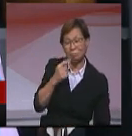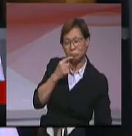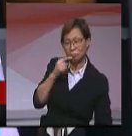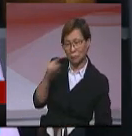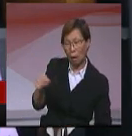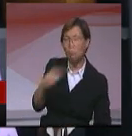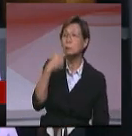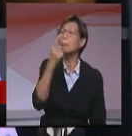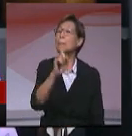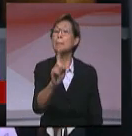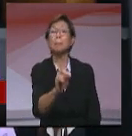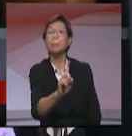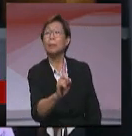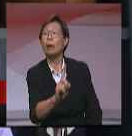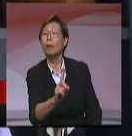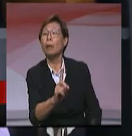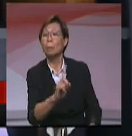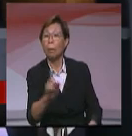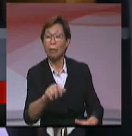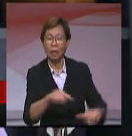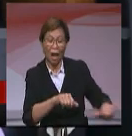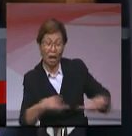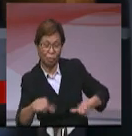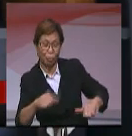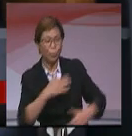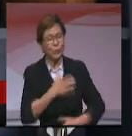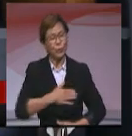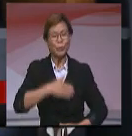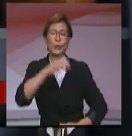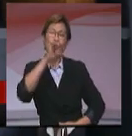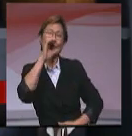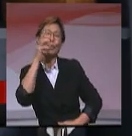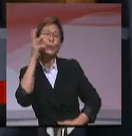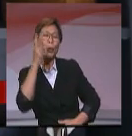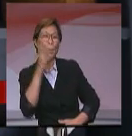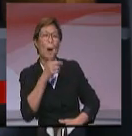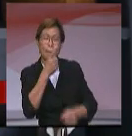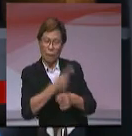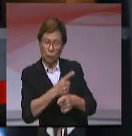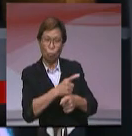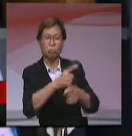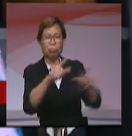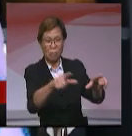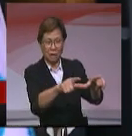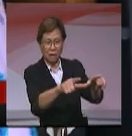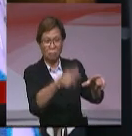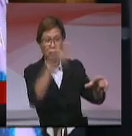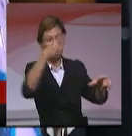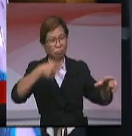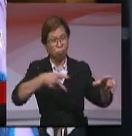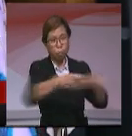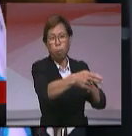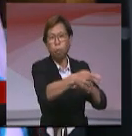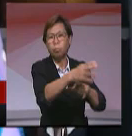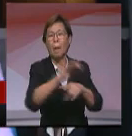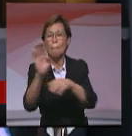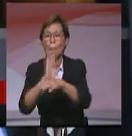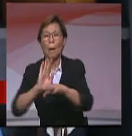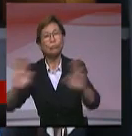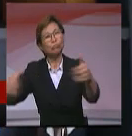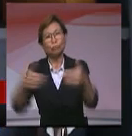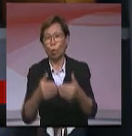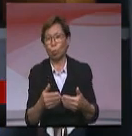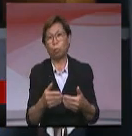masih menganjurkan aktiviti hiburan ini sepatutnya lesen-lesen mereka ditarik balik dan perniagaan mereka